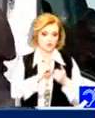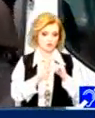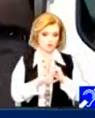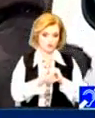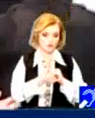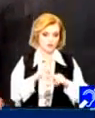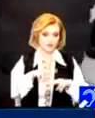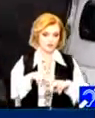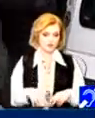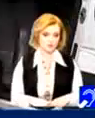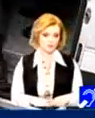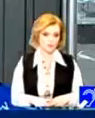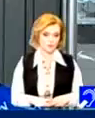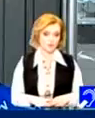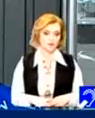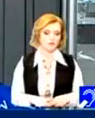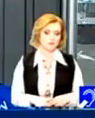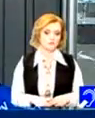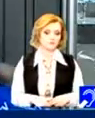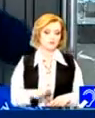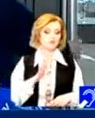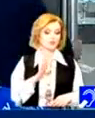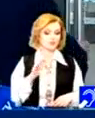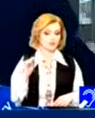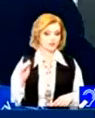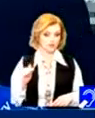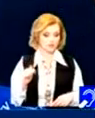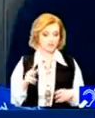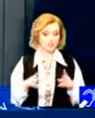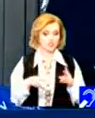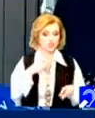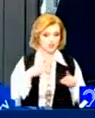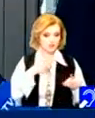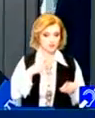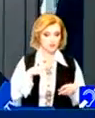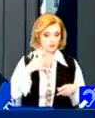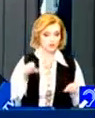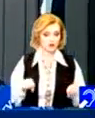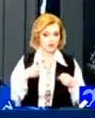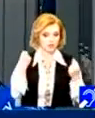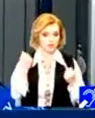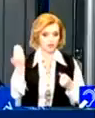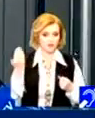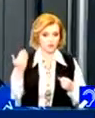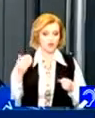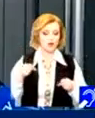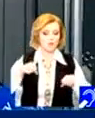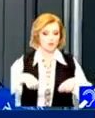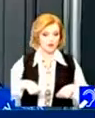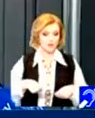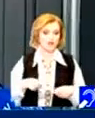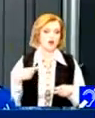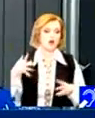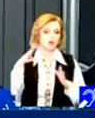deci cererea care nu ține de fondul cauzei, domnul Vladimir Filat s-a plâns pe mai multe încălcări ale drepturilor sale, inclusiv pe